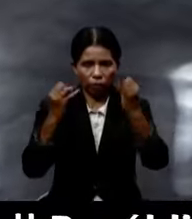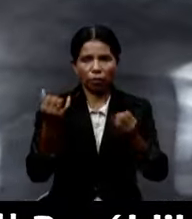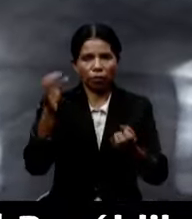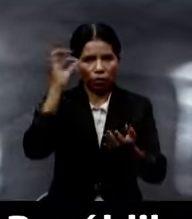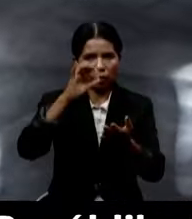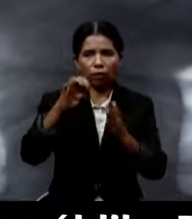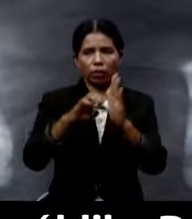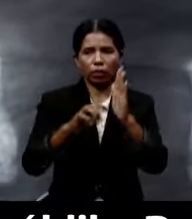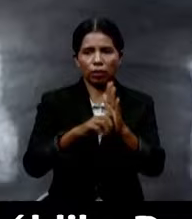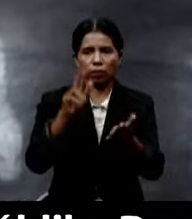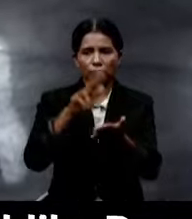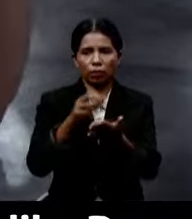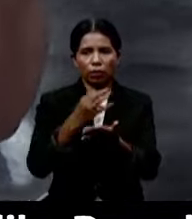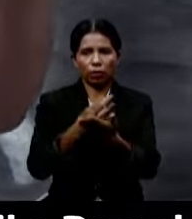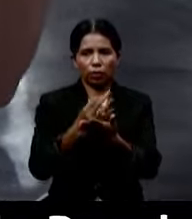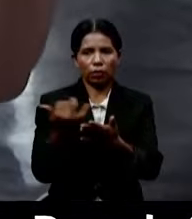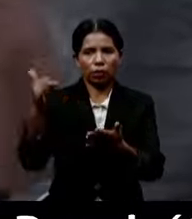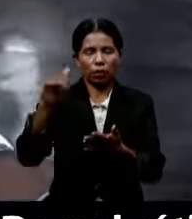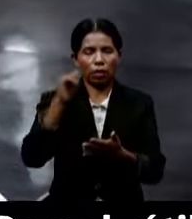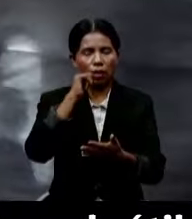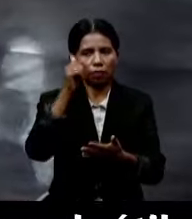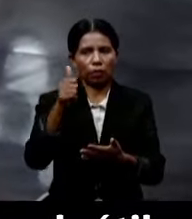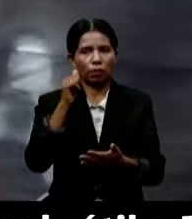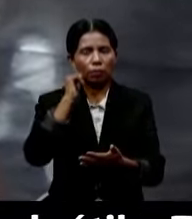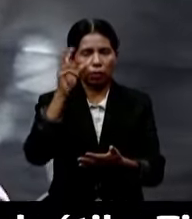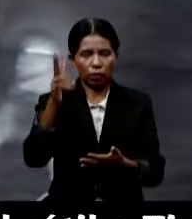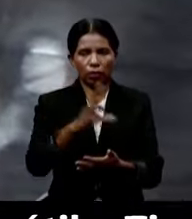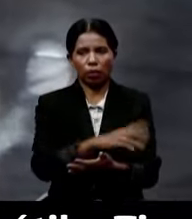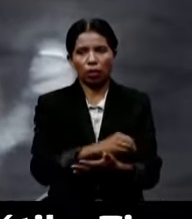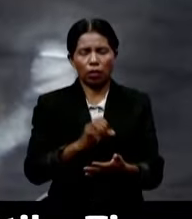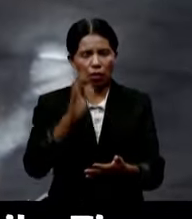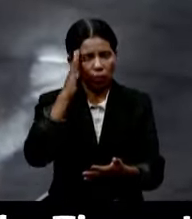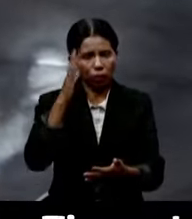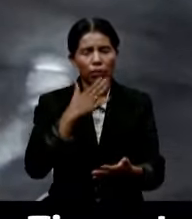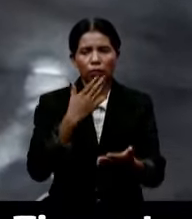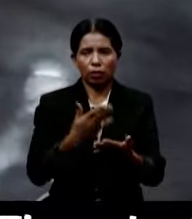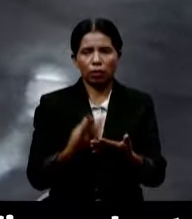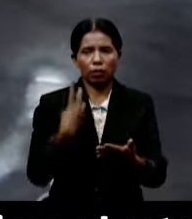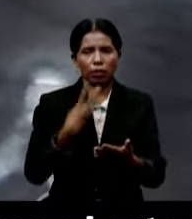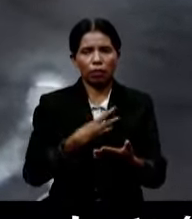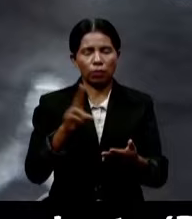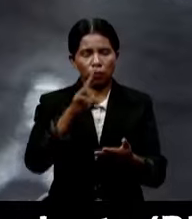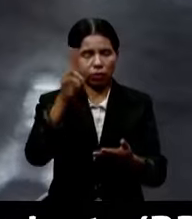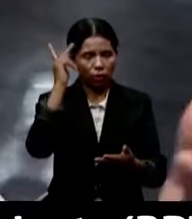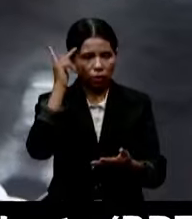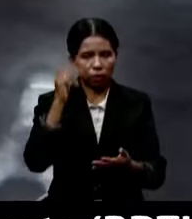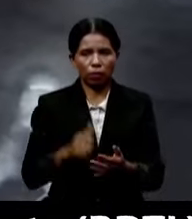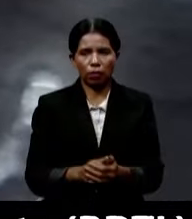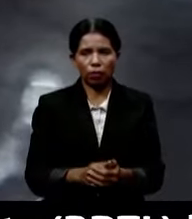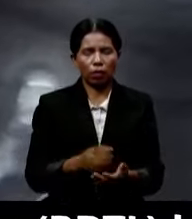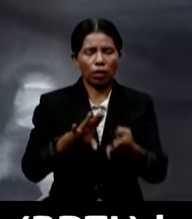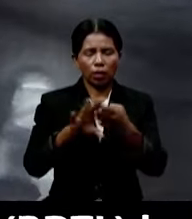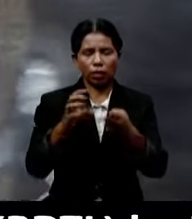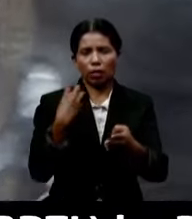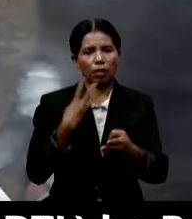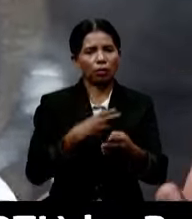secretário estado disse aprova o orçamento e tu amba sira abanga beru sira tu mais sobre. Hanu ini dia. Mas ami usa kakuta kamela usa itu. Notificação tu agora